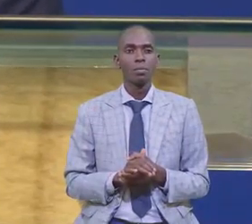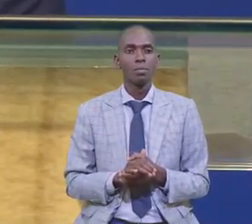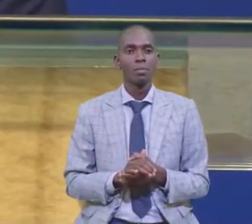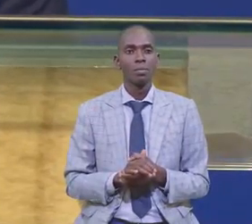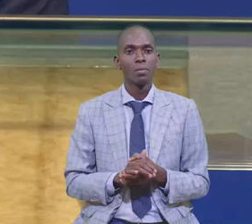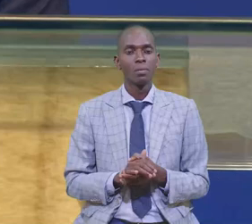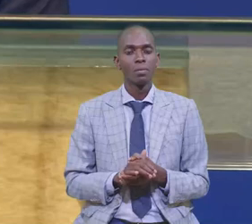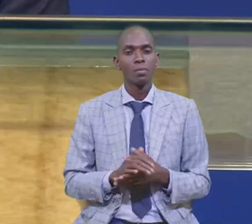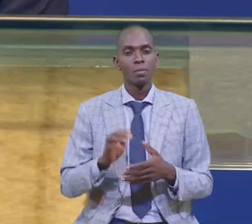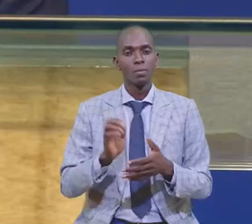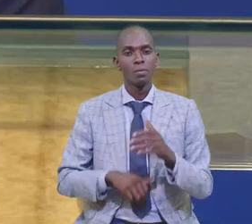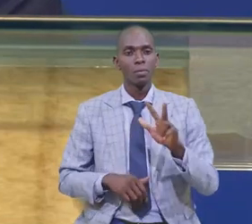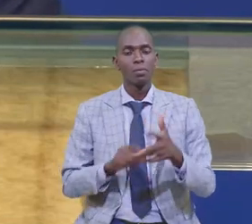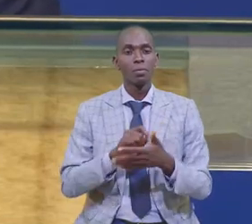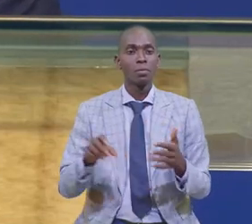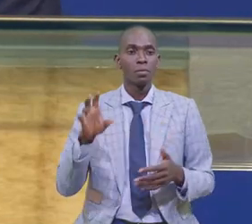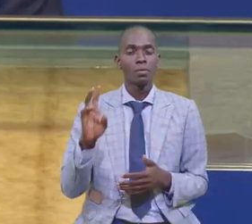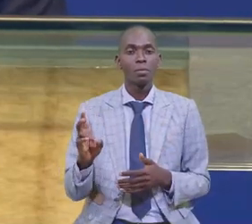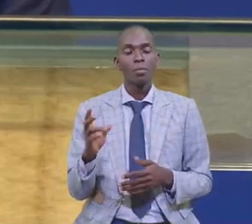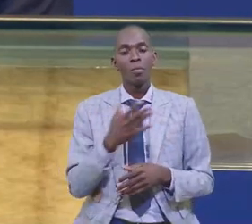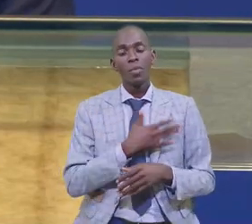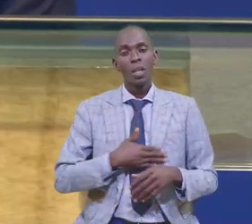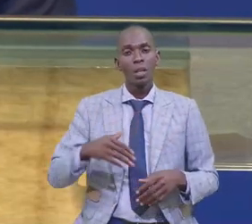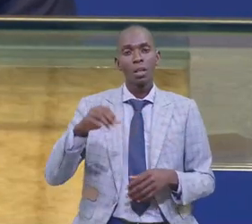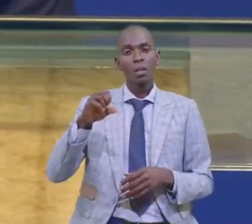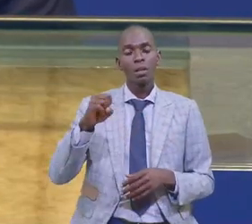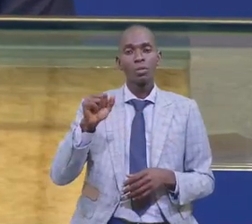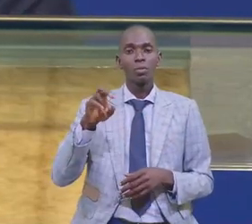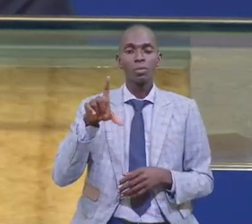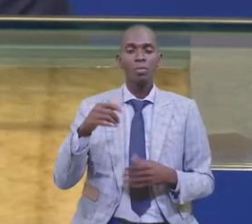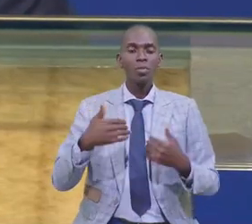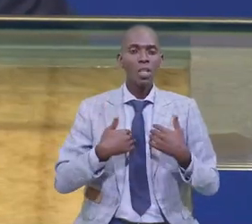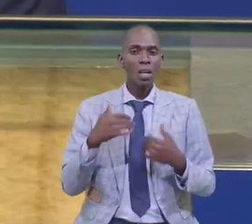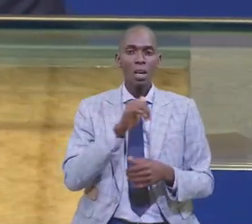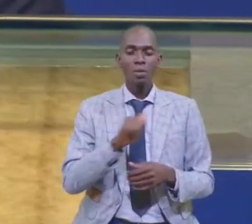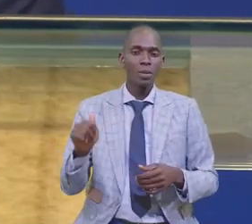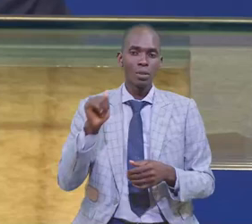Or, Saül avait eu une concubine nommée Rispa,